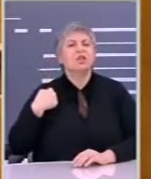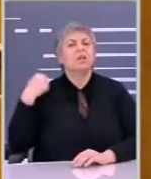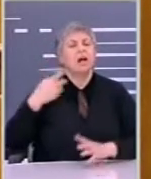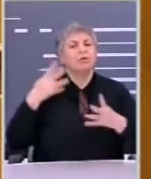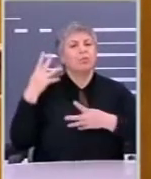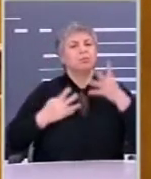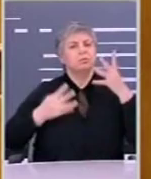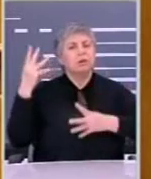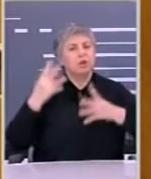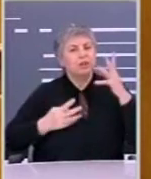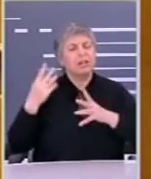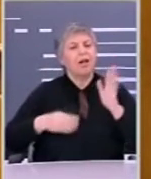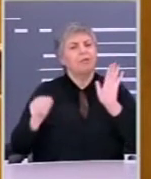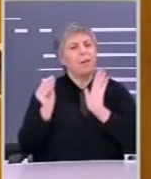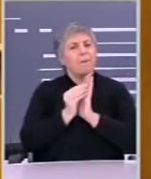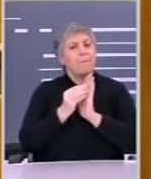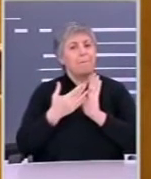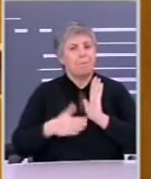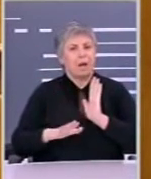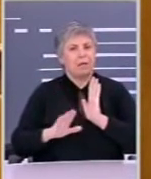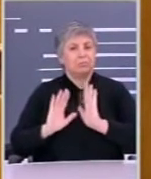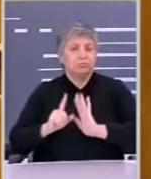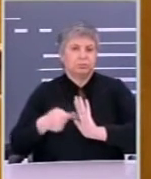με συγκεκριμένα στοιχεία.